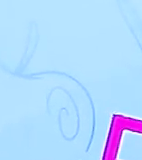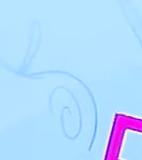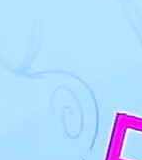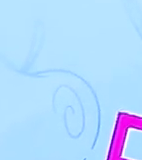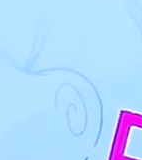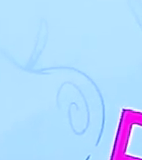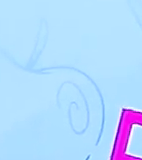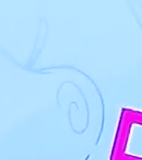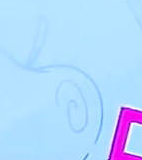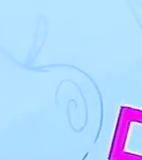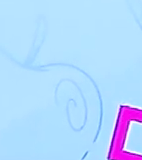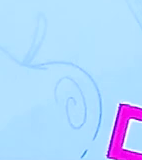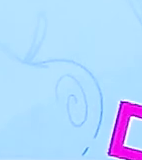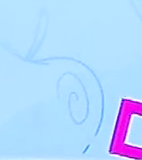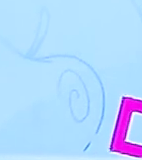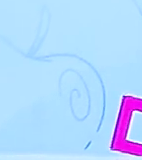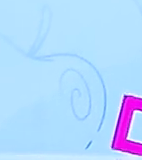keluar cahaya